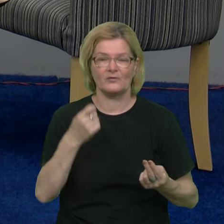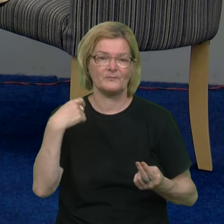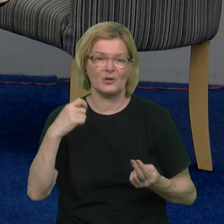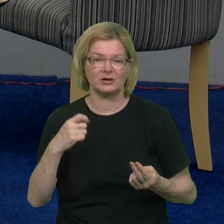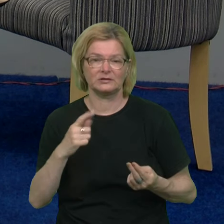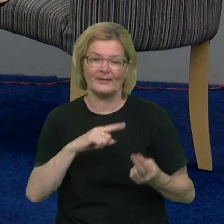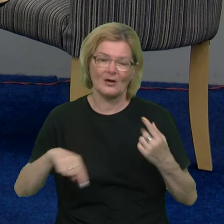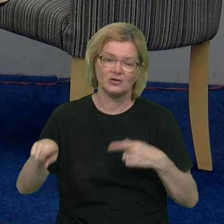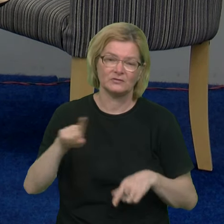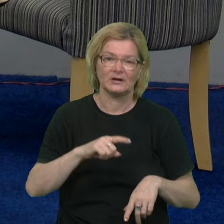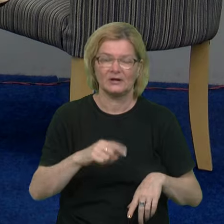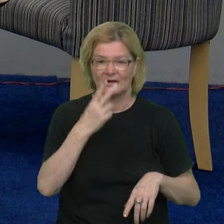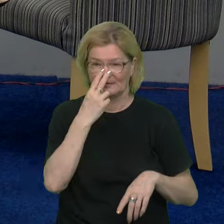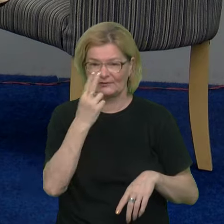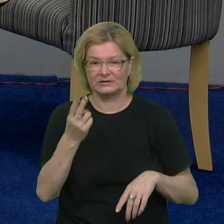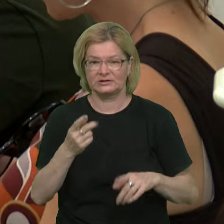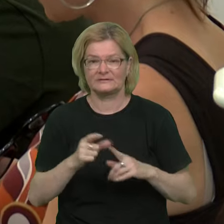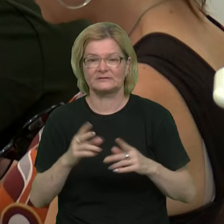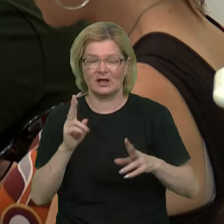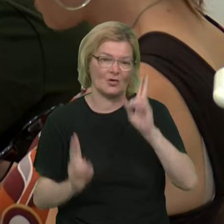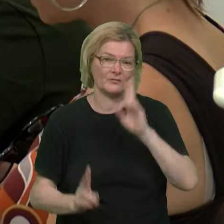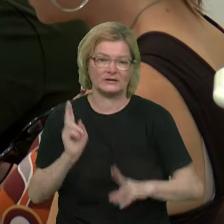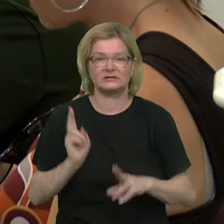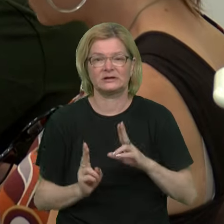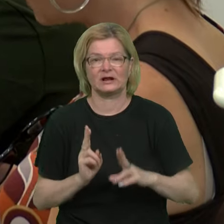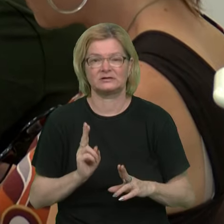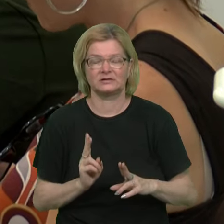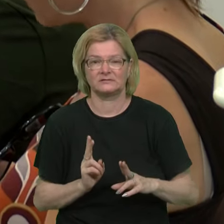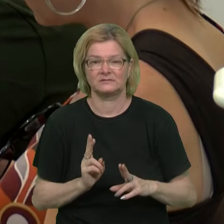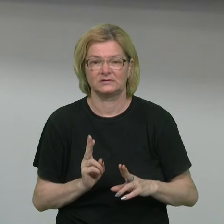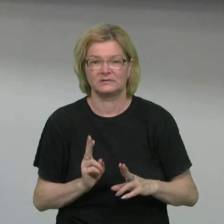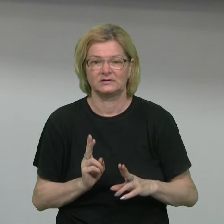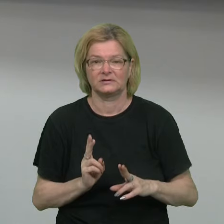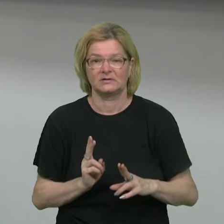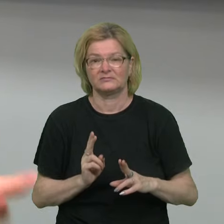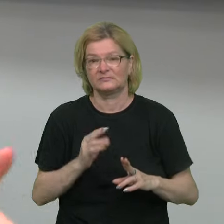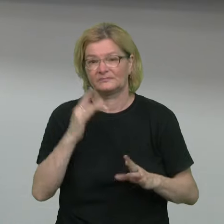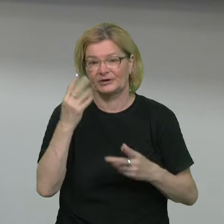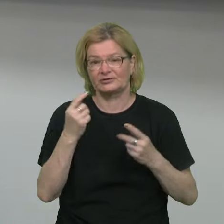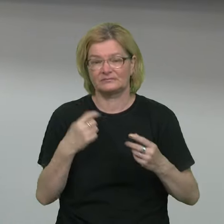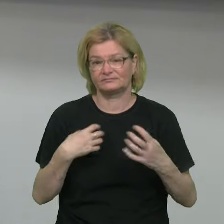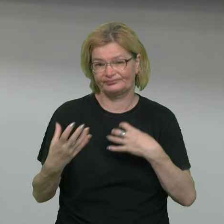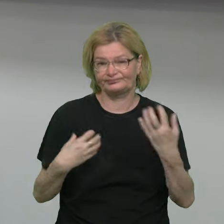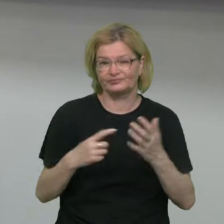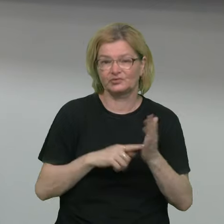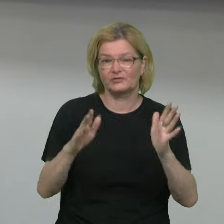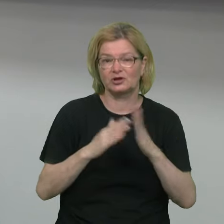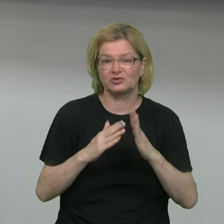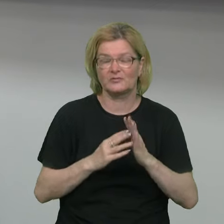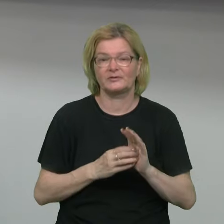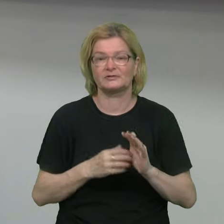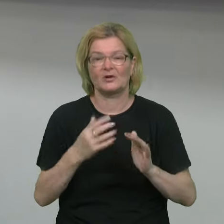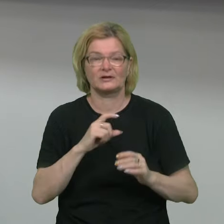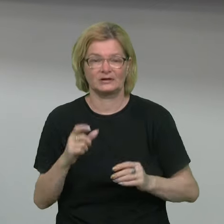vratimo na ovu politiku nezaobilaznu, ne libiš se prokomentirati da, niti političku scenu u